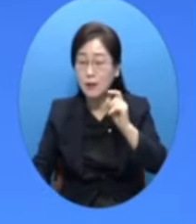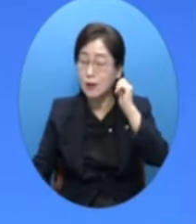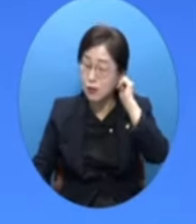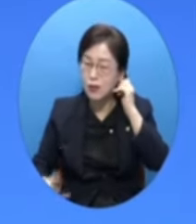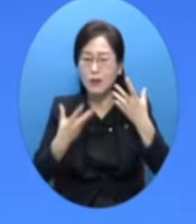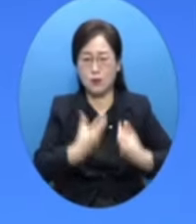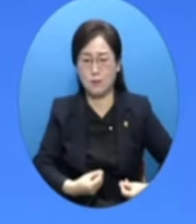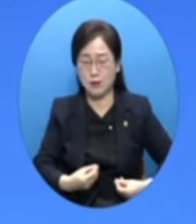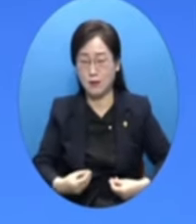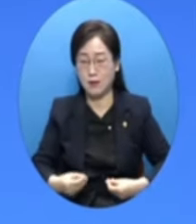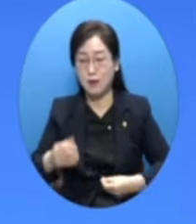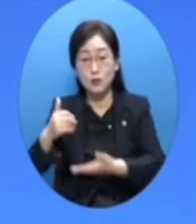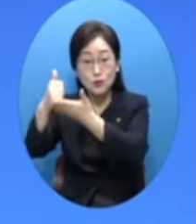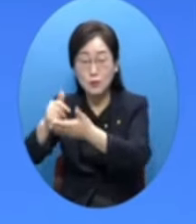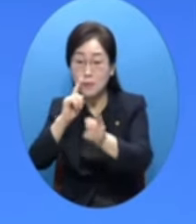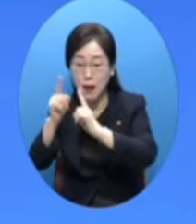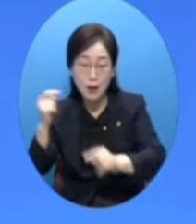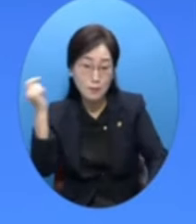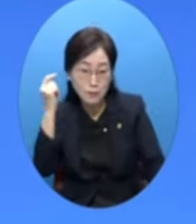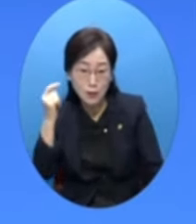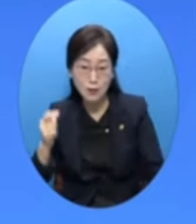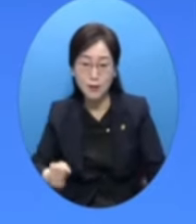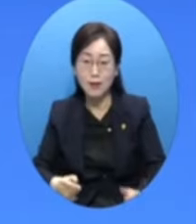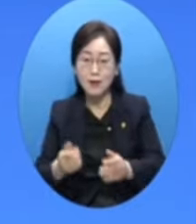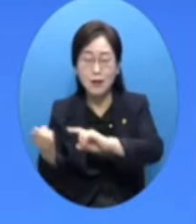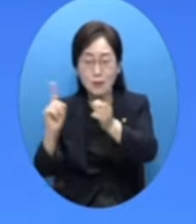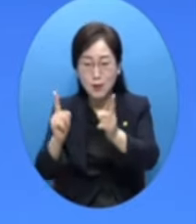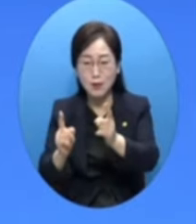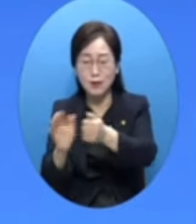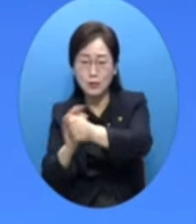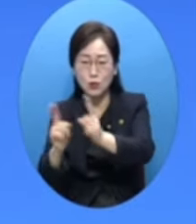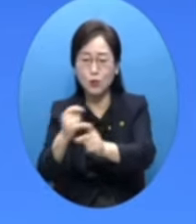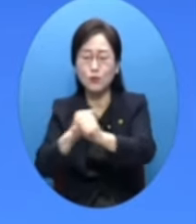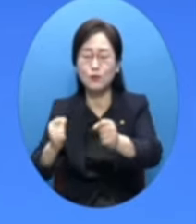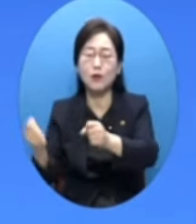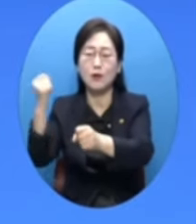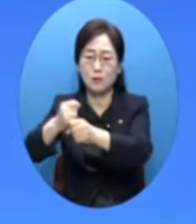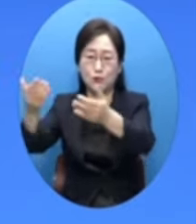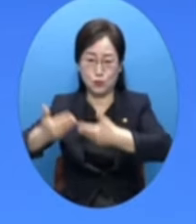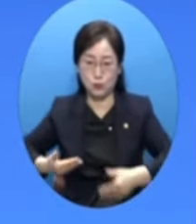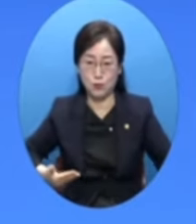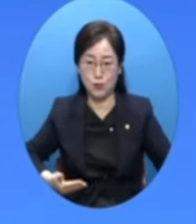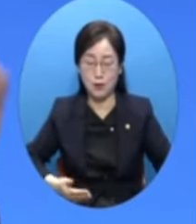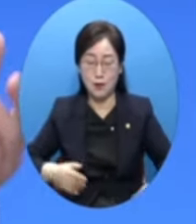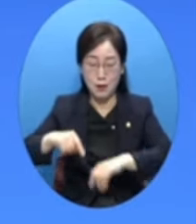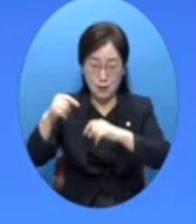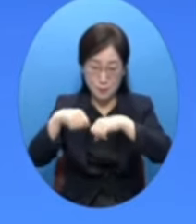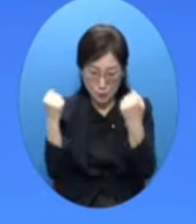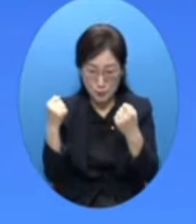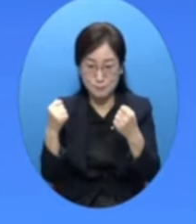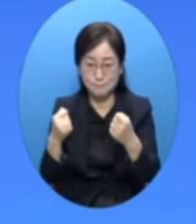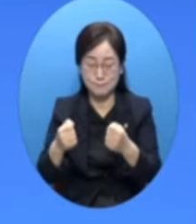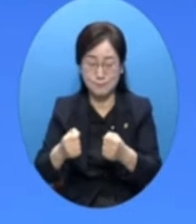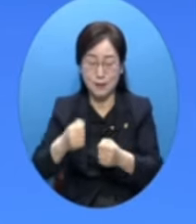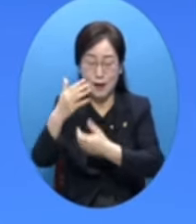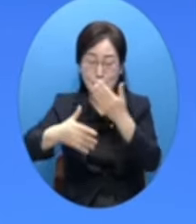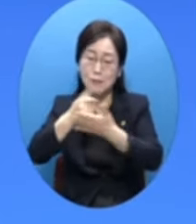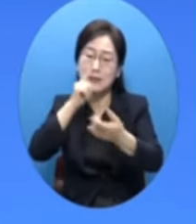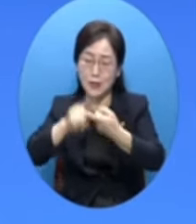희망을, 치료를, 용서를, 회복을 가져주는 것입니다. 말씀에 순종하여서 그물을 던질 때 하나님의 기적이 일어나는